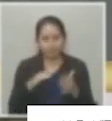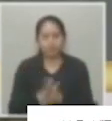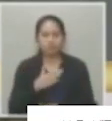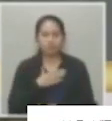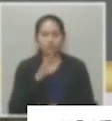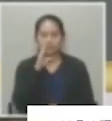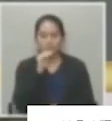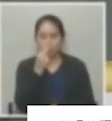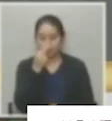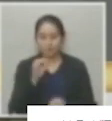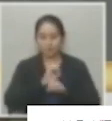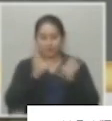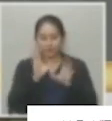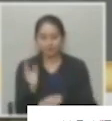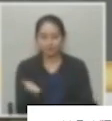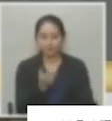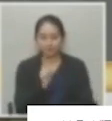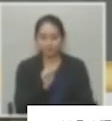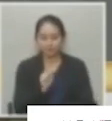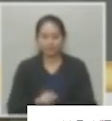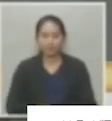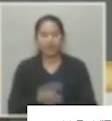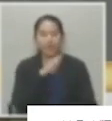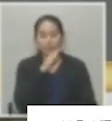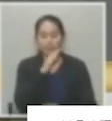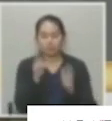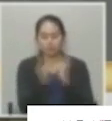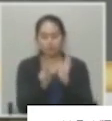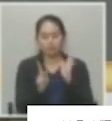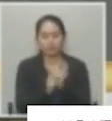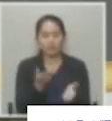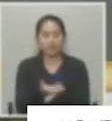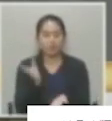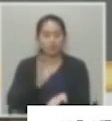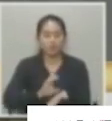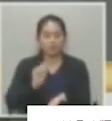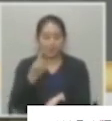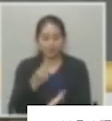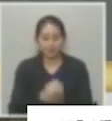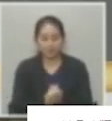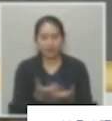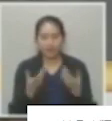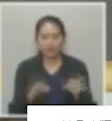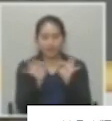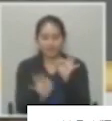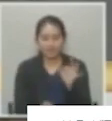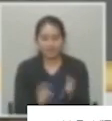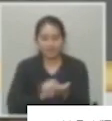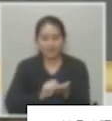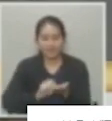รรมดีกว่าท่านดูนะครับถ้ากฎหมายวิธีการกุมารออกใหม่แบบนั้นเนี่ยแล้วเขียนชัดเจนขน